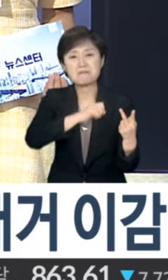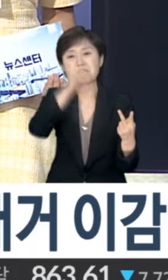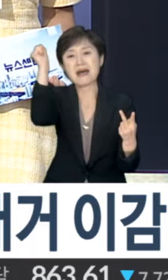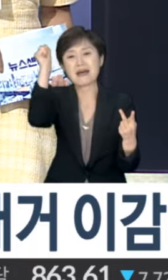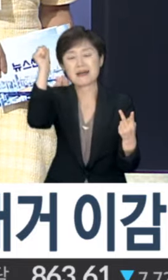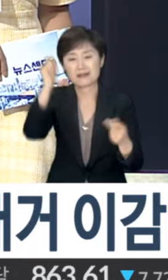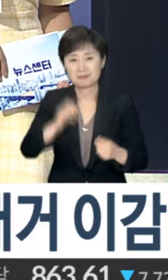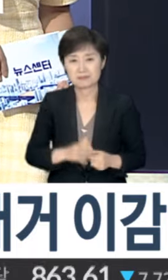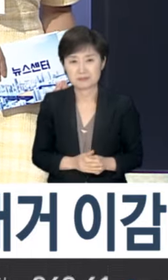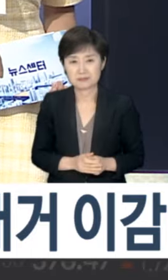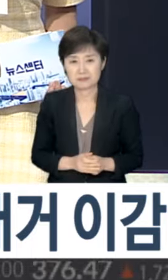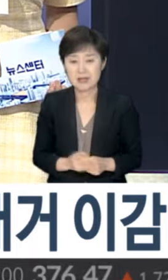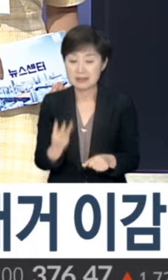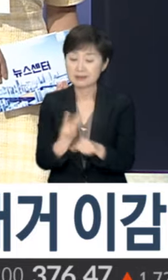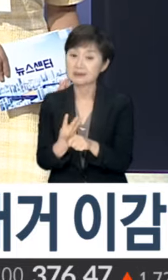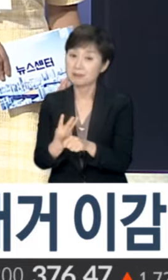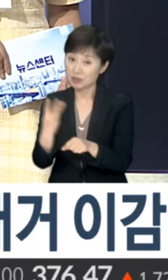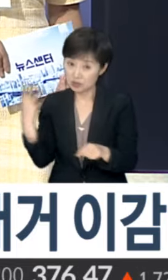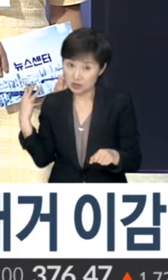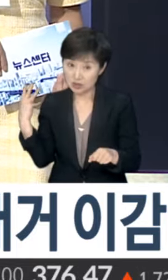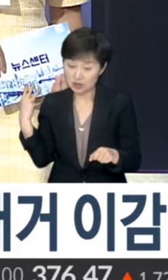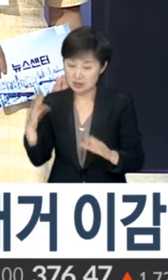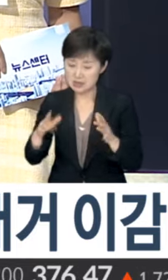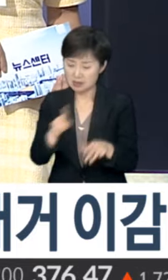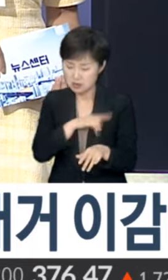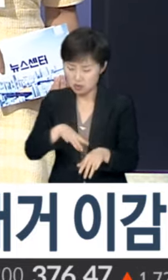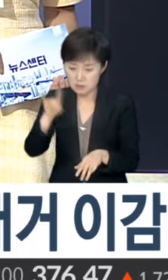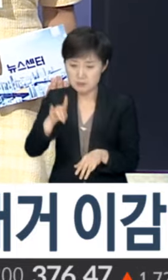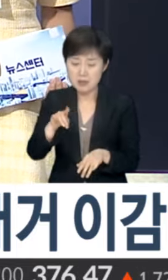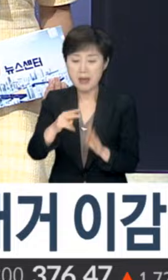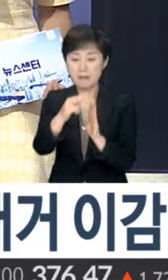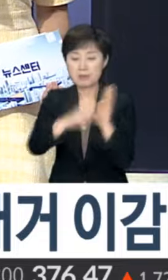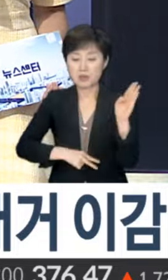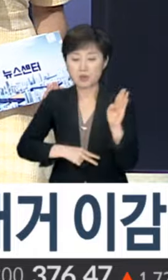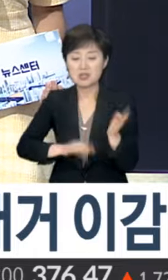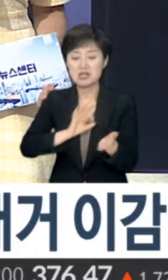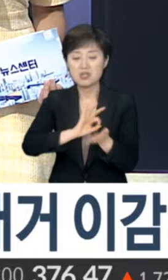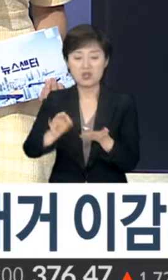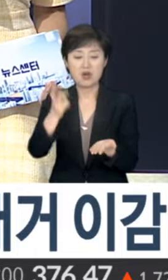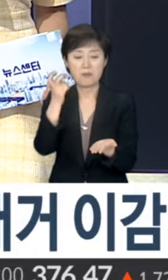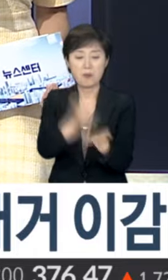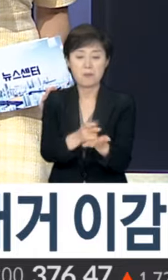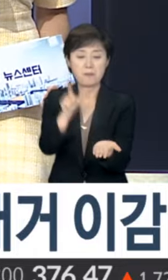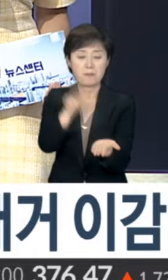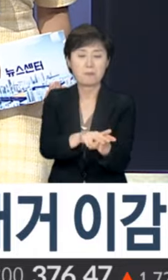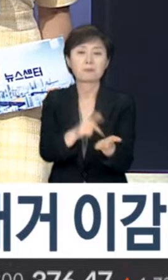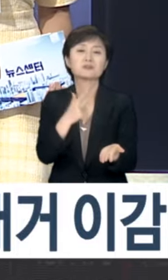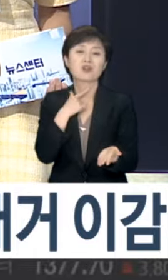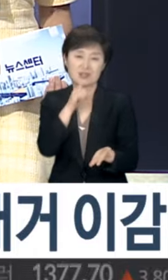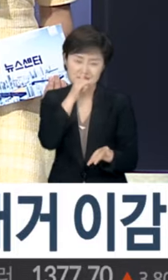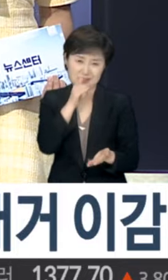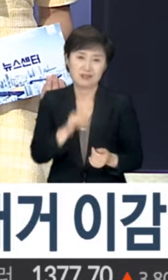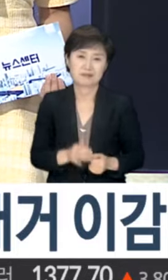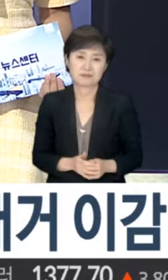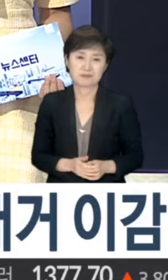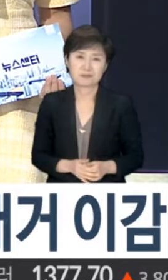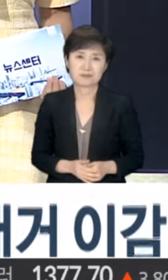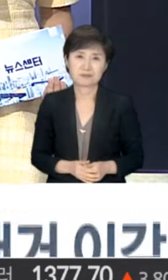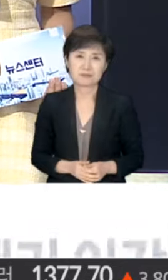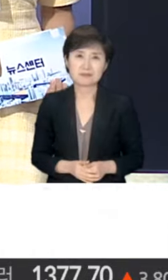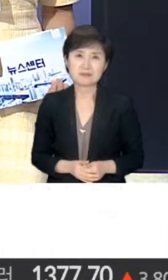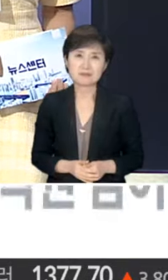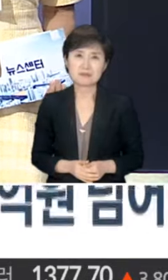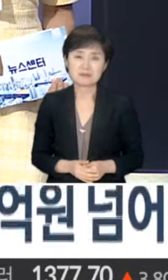성공했습니다. 3년 전에는 세계 최초로 비트코인을 법정 통화로 채택해 주목받기도 했습니다.